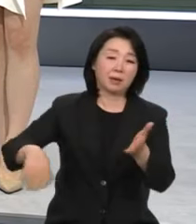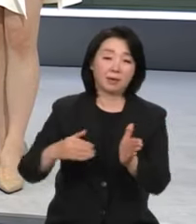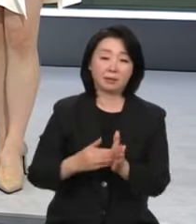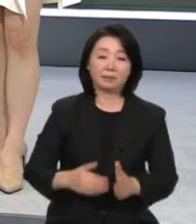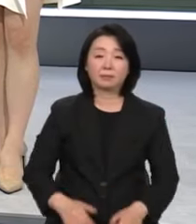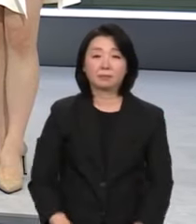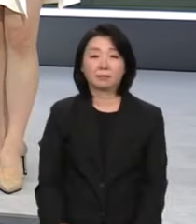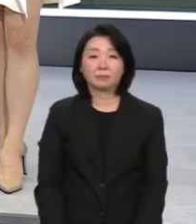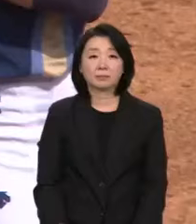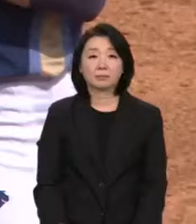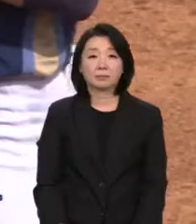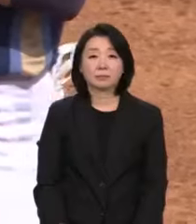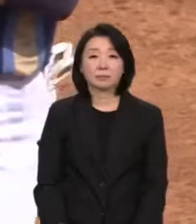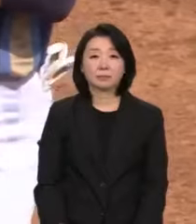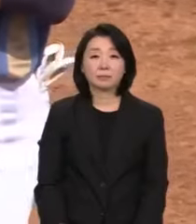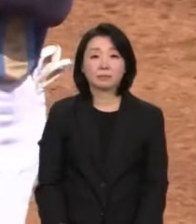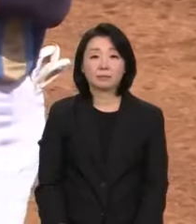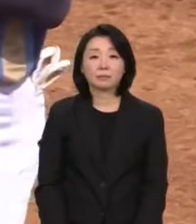기자입니다.